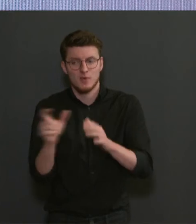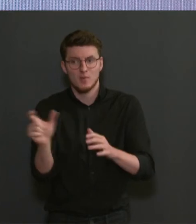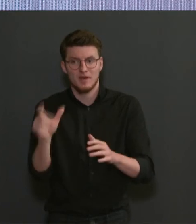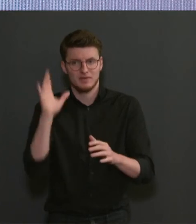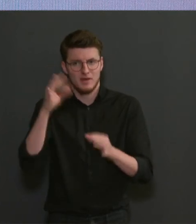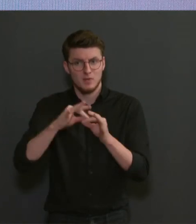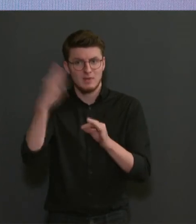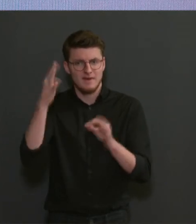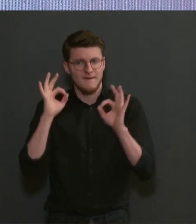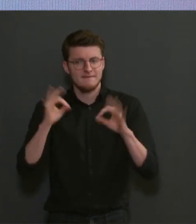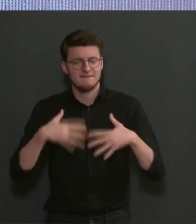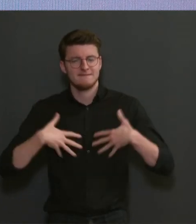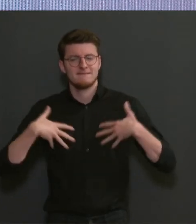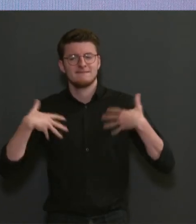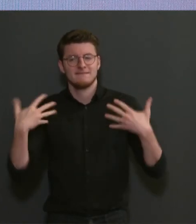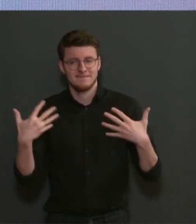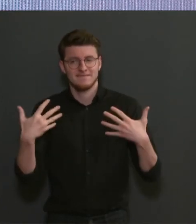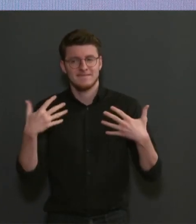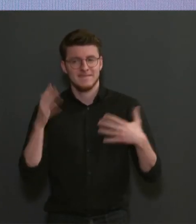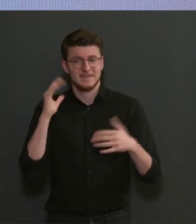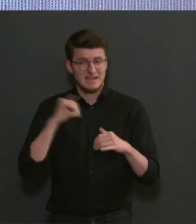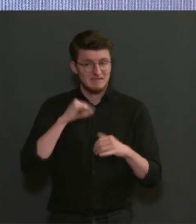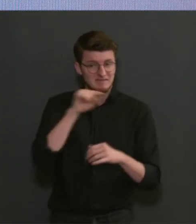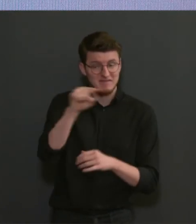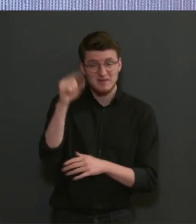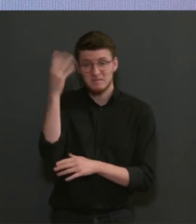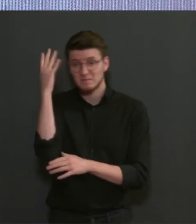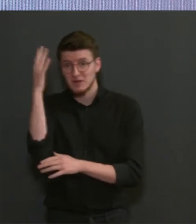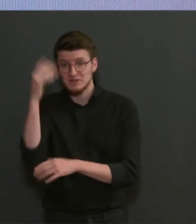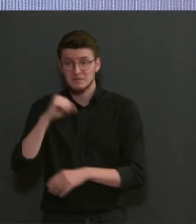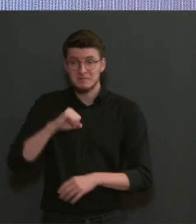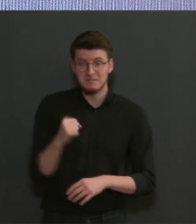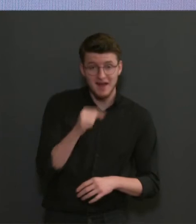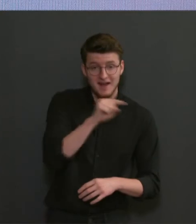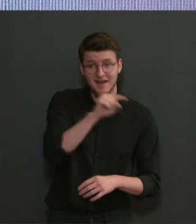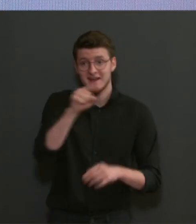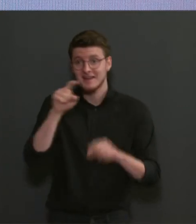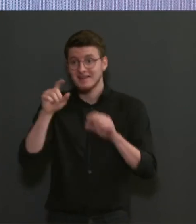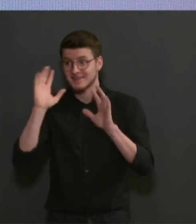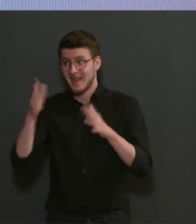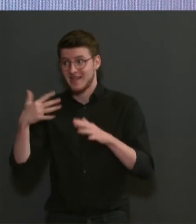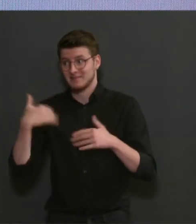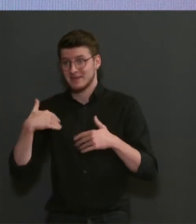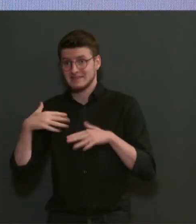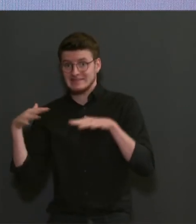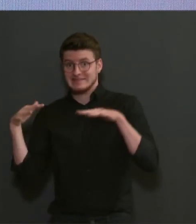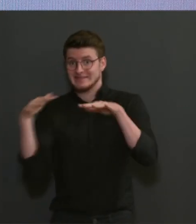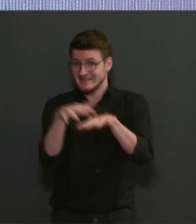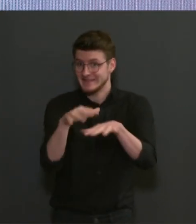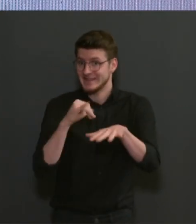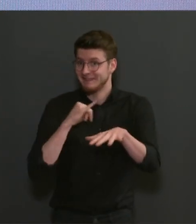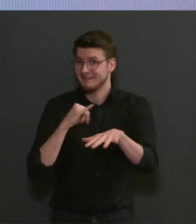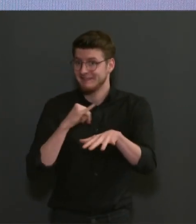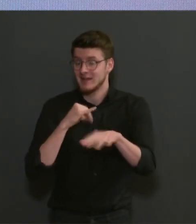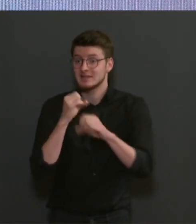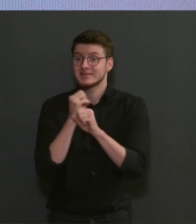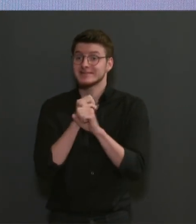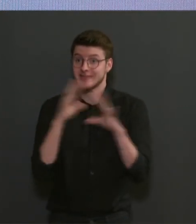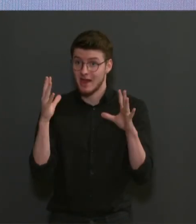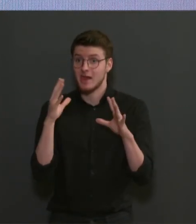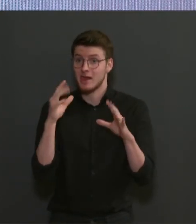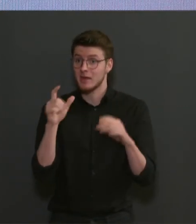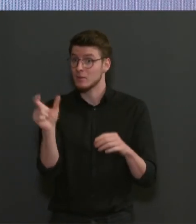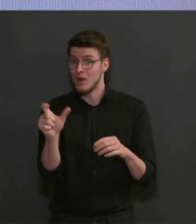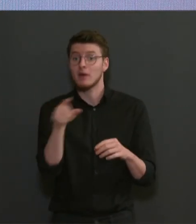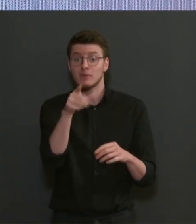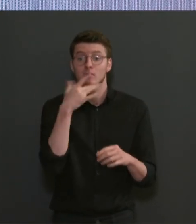bepaalde populaire bossen, parken of provinciale domeinen. Trek je er dit weekend op uit, zorg dan steeds voor dat je